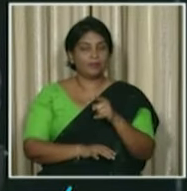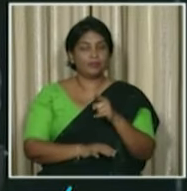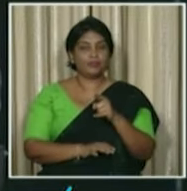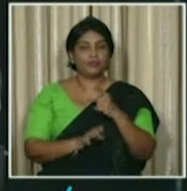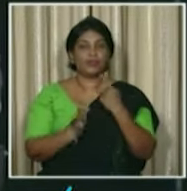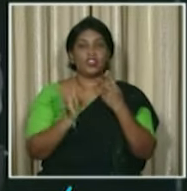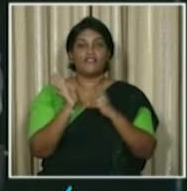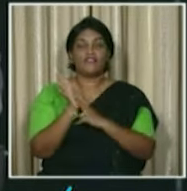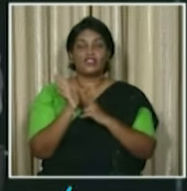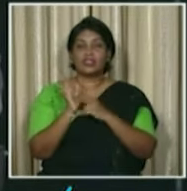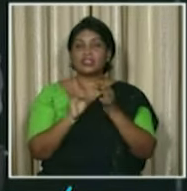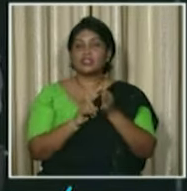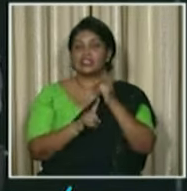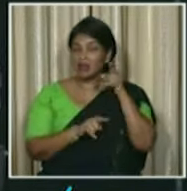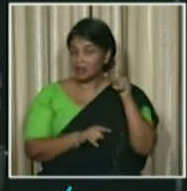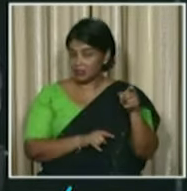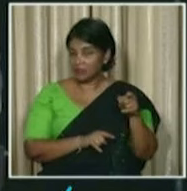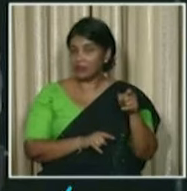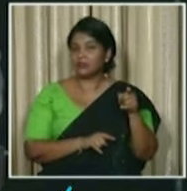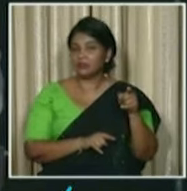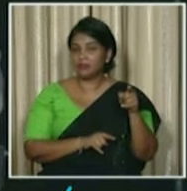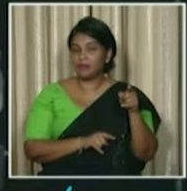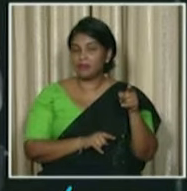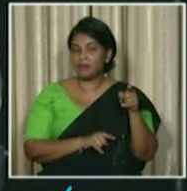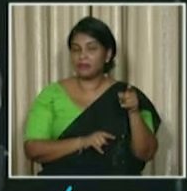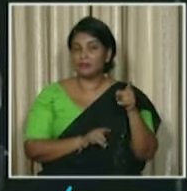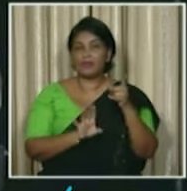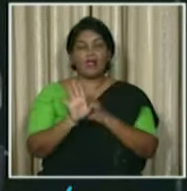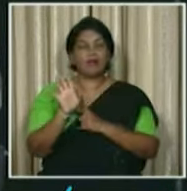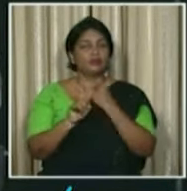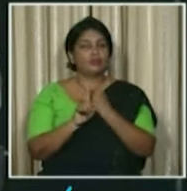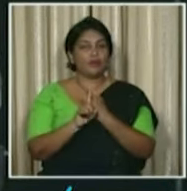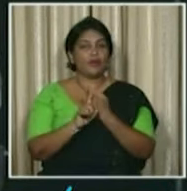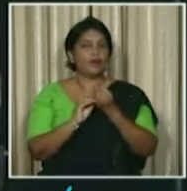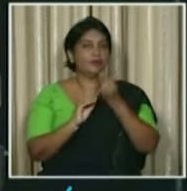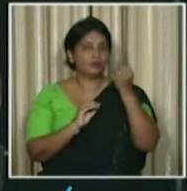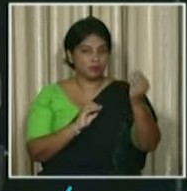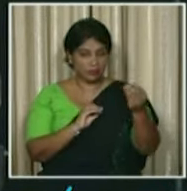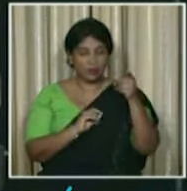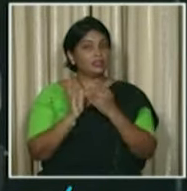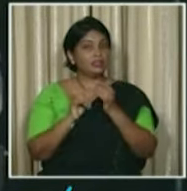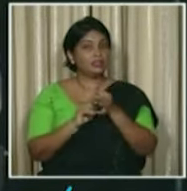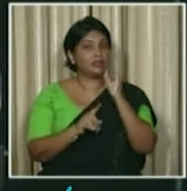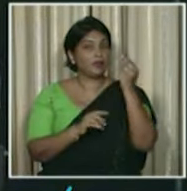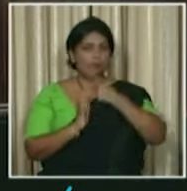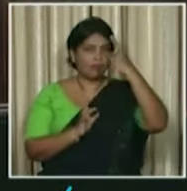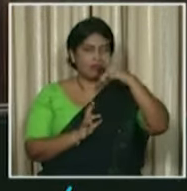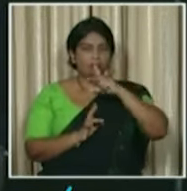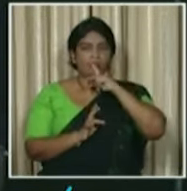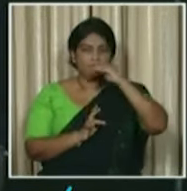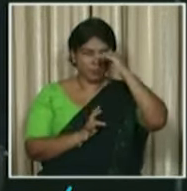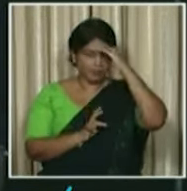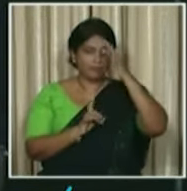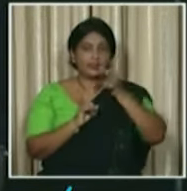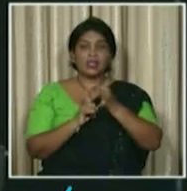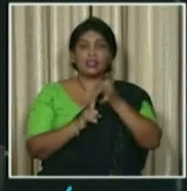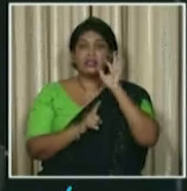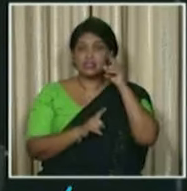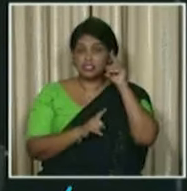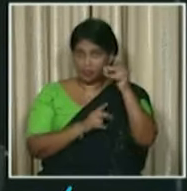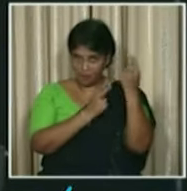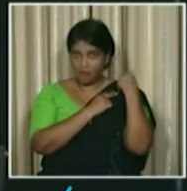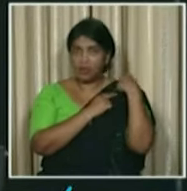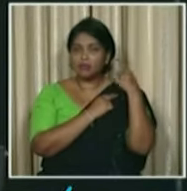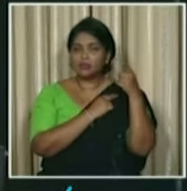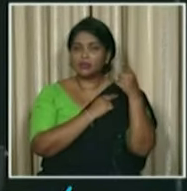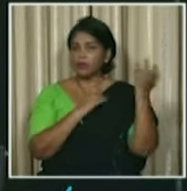විජේතුංග ජනාධිපතිවරයාගේ කාලේ තමයි යසසුරි කස්තිරාට දුන්නේ. හැබැයි එයා දුන්නේ ලීස් එකක්. ජනාධිපතිද මේකට වගේ කියන්න